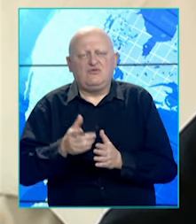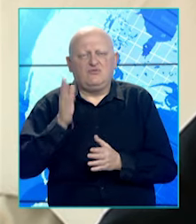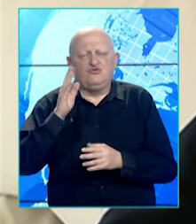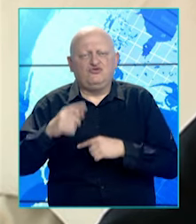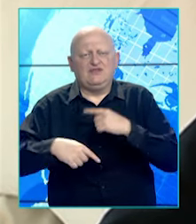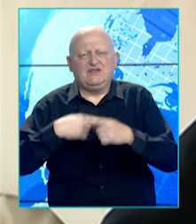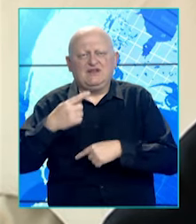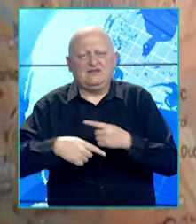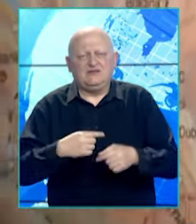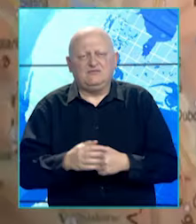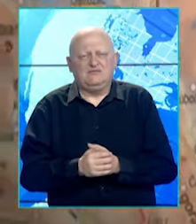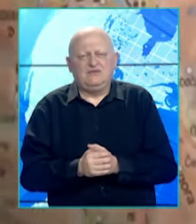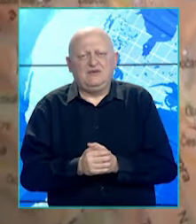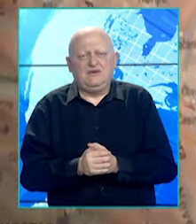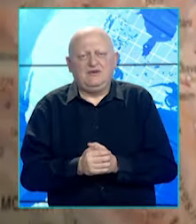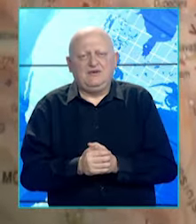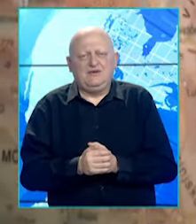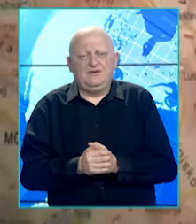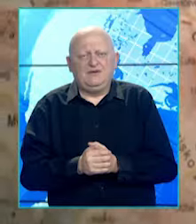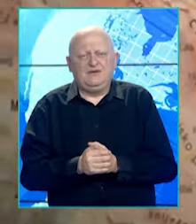budućim generacijama.